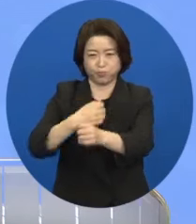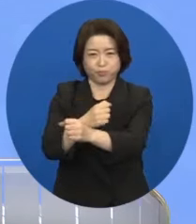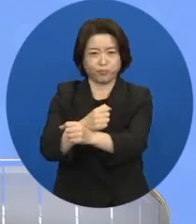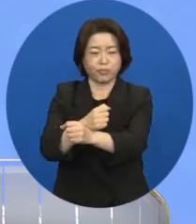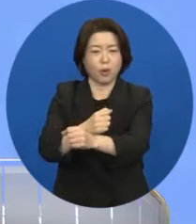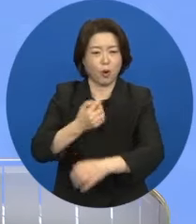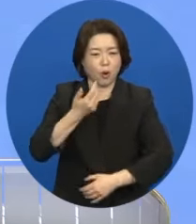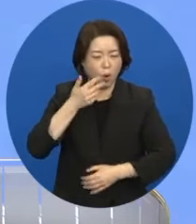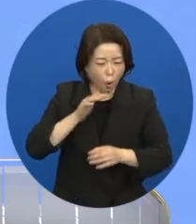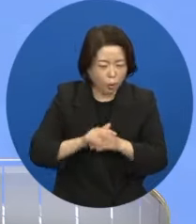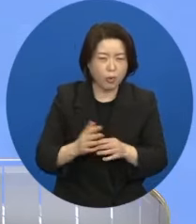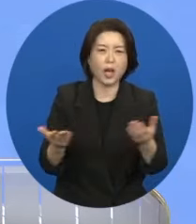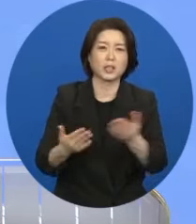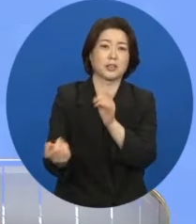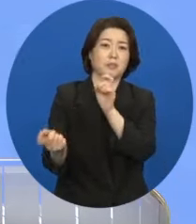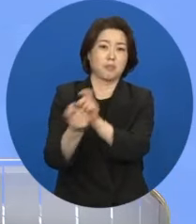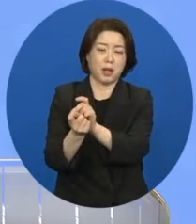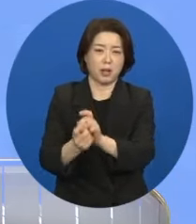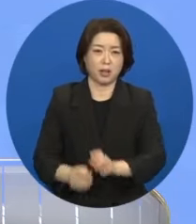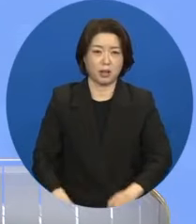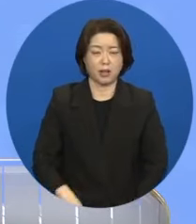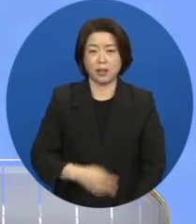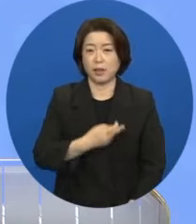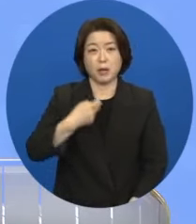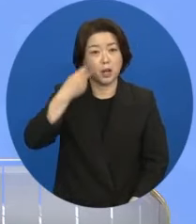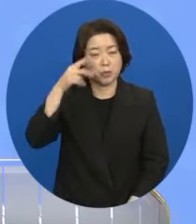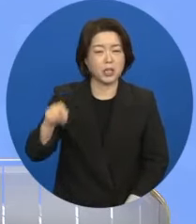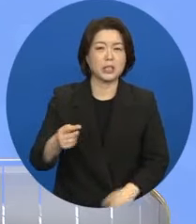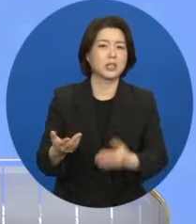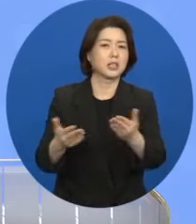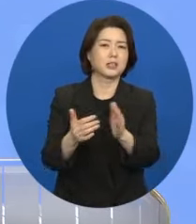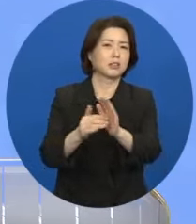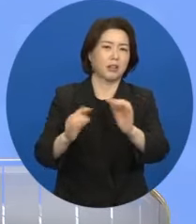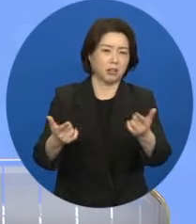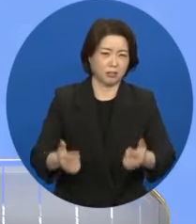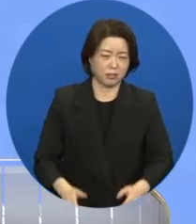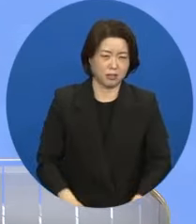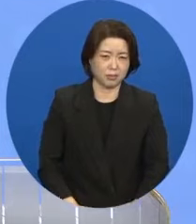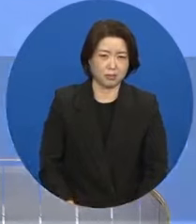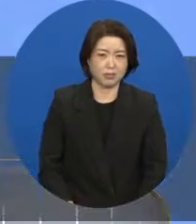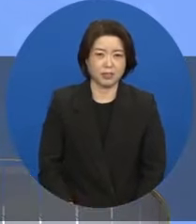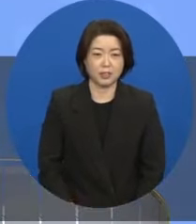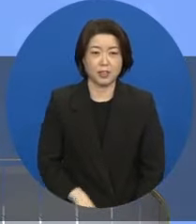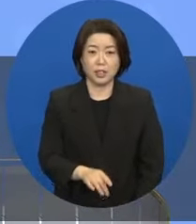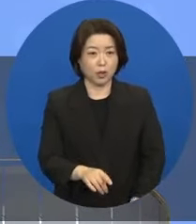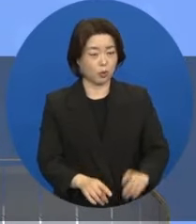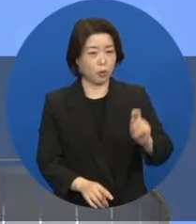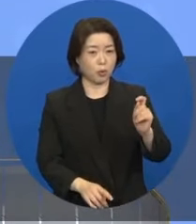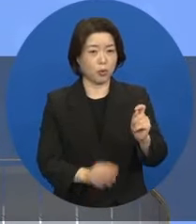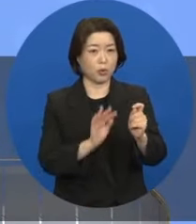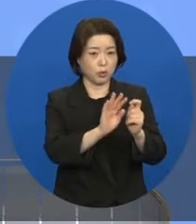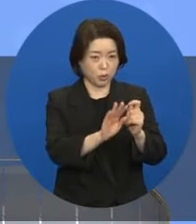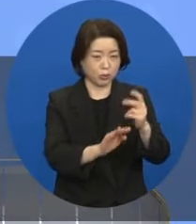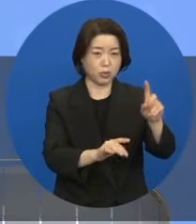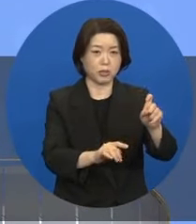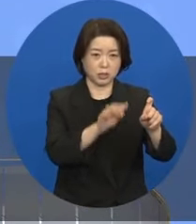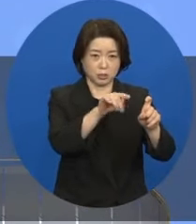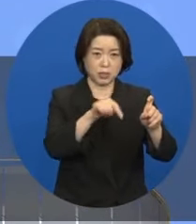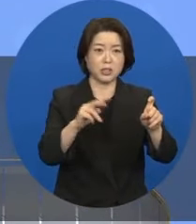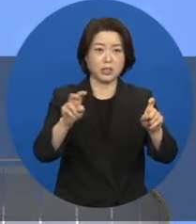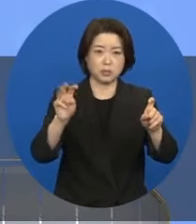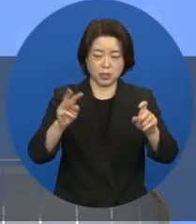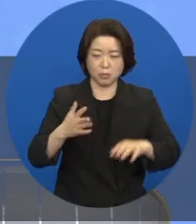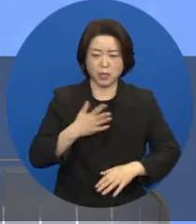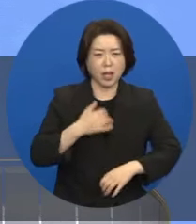것이죠 바울의 난는 여기서 끝나지 않요 고린도 후소에 보면 11장 23절에 보십시오 나는 수고도 더 많이하고